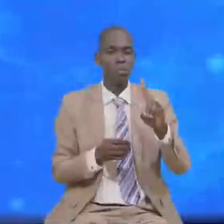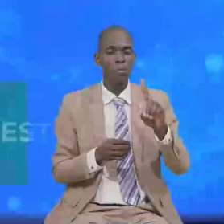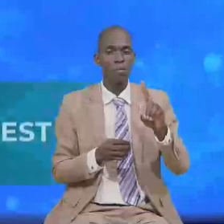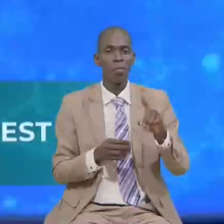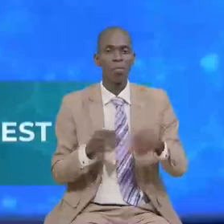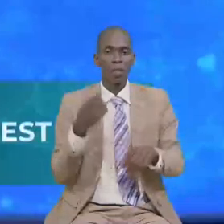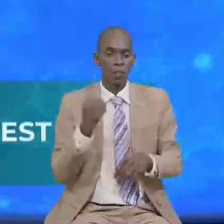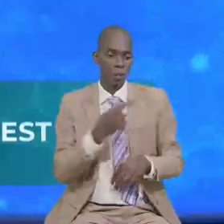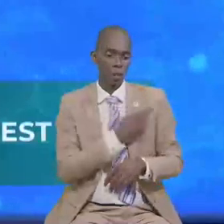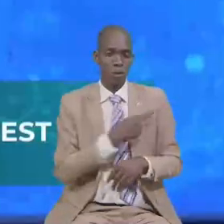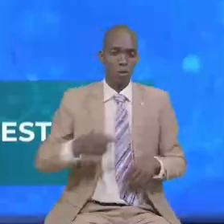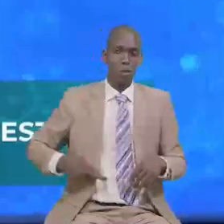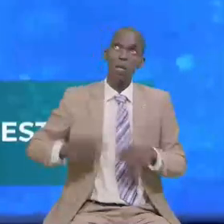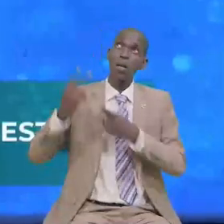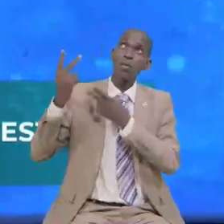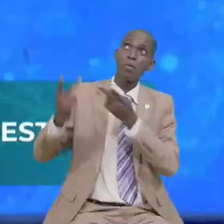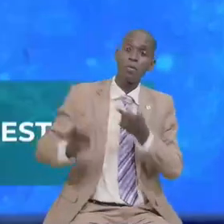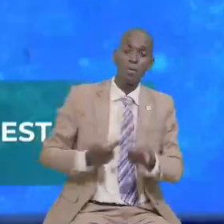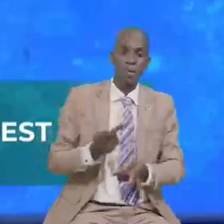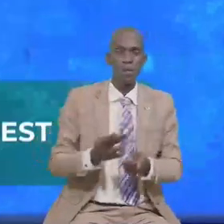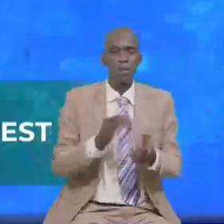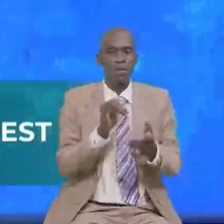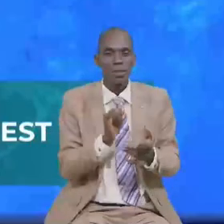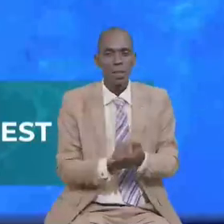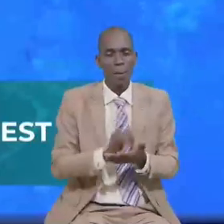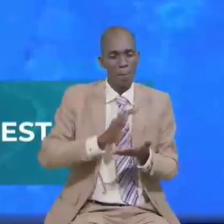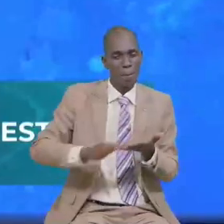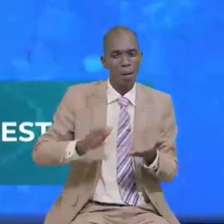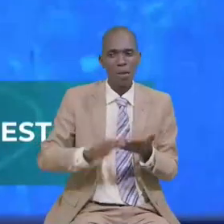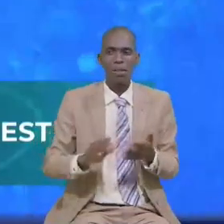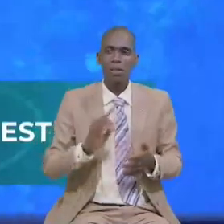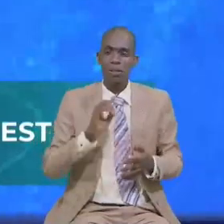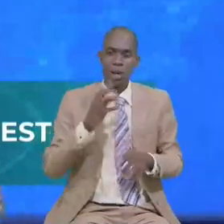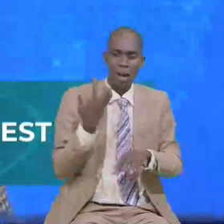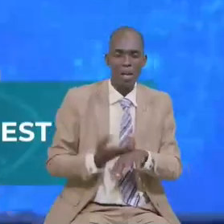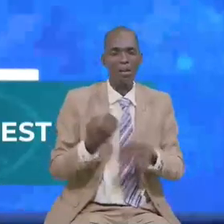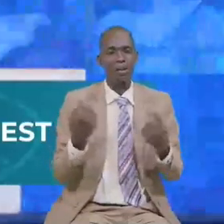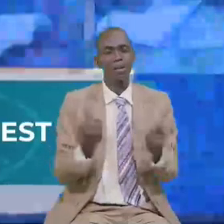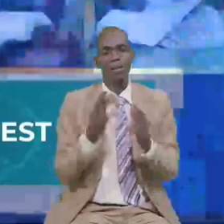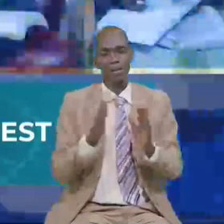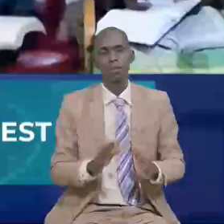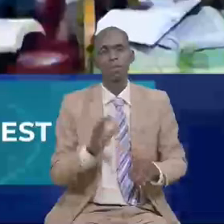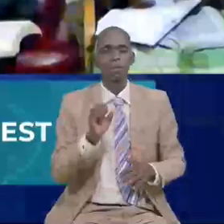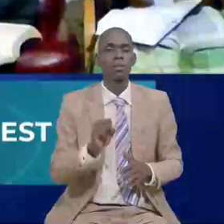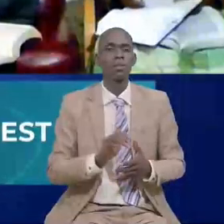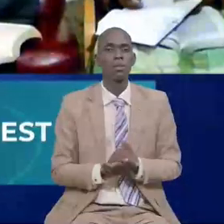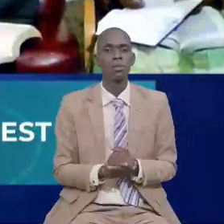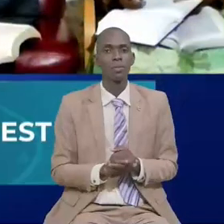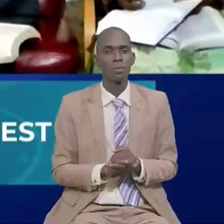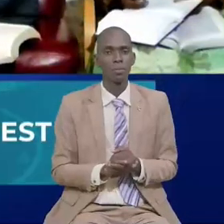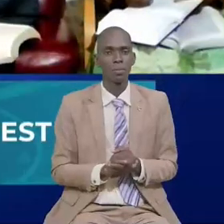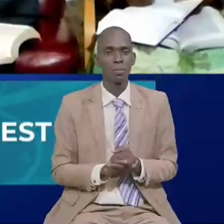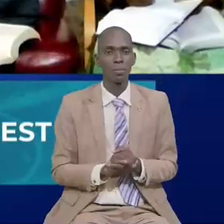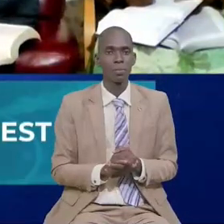Nous allons voir la visite du premier point ici. Nous allons voir la visite royale qui pardonne